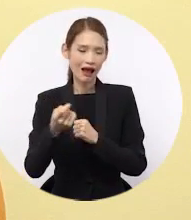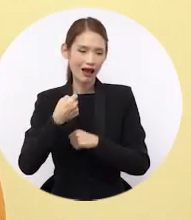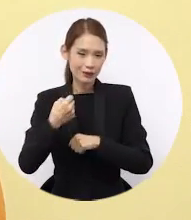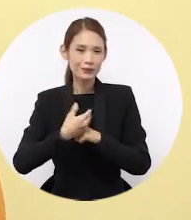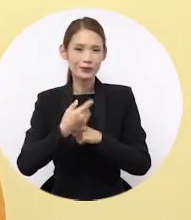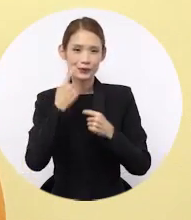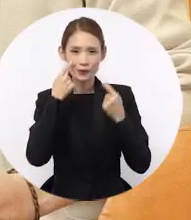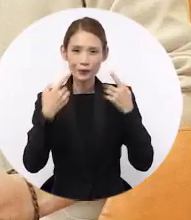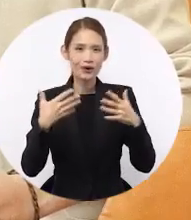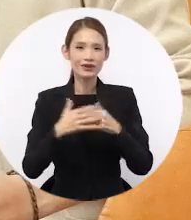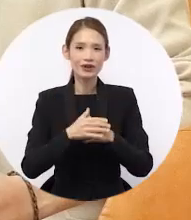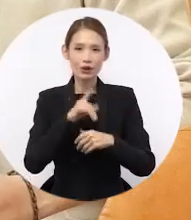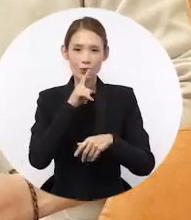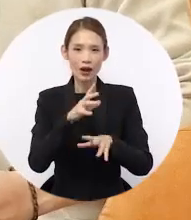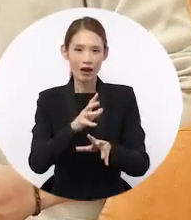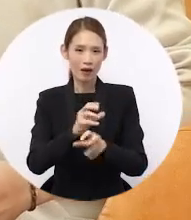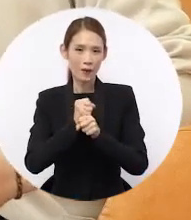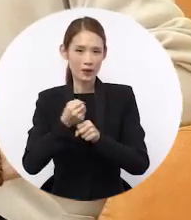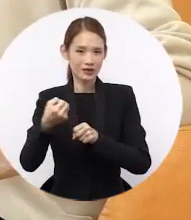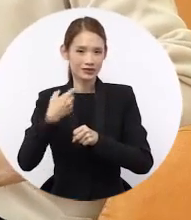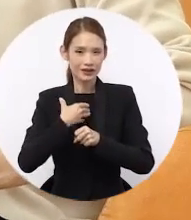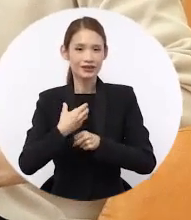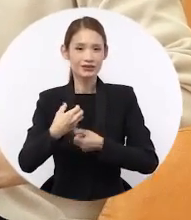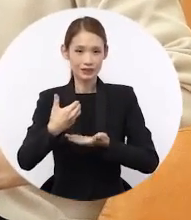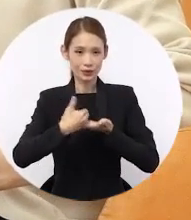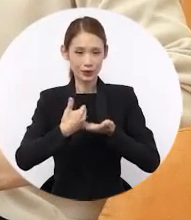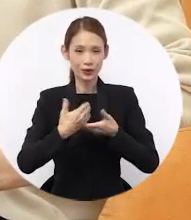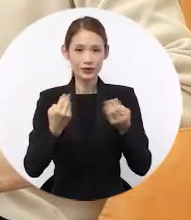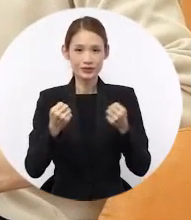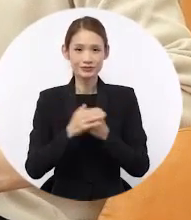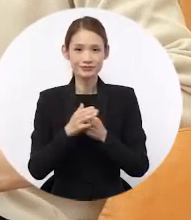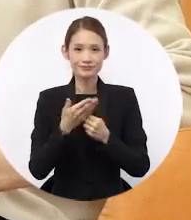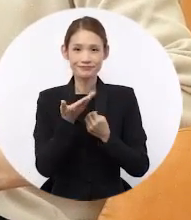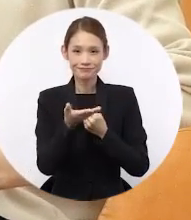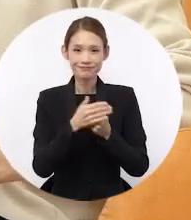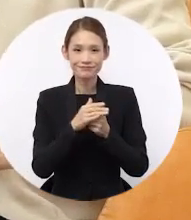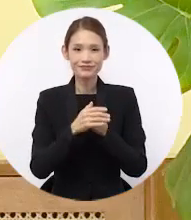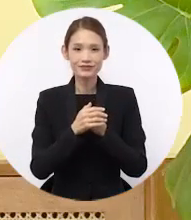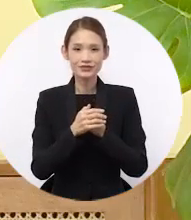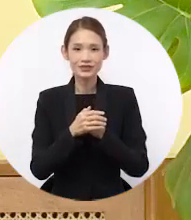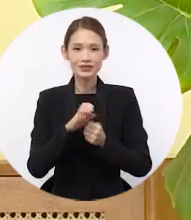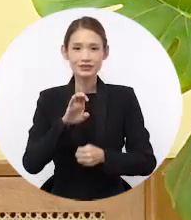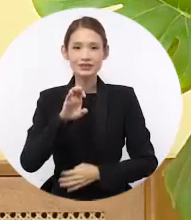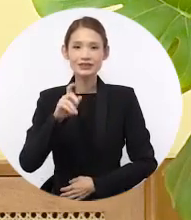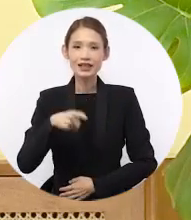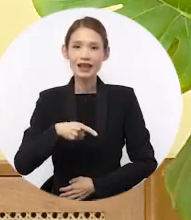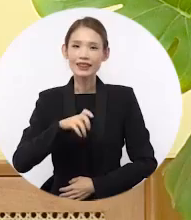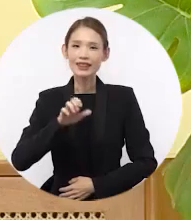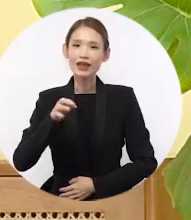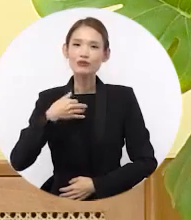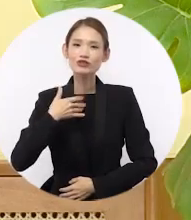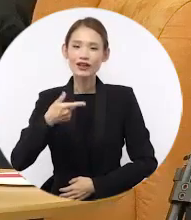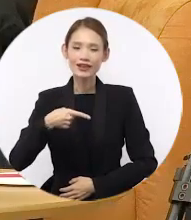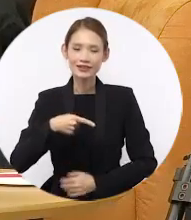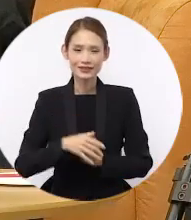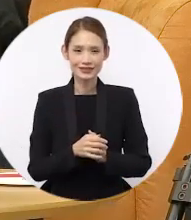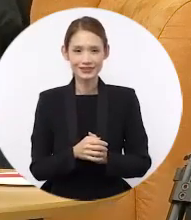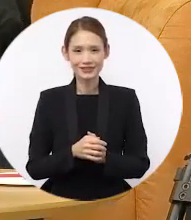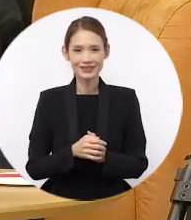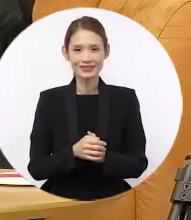요즘 확실하네요. 우리 말씀이 자, 요런 정도 주장이 나왔는데 우리 학생님은 어떠세요? 전 ENFJ로서